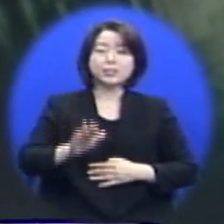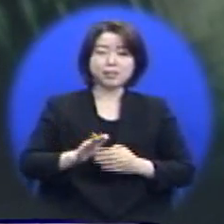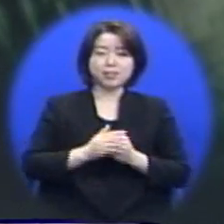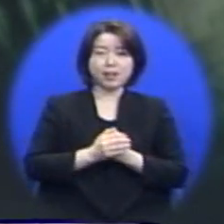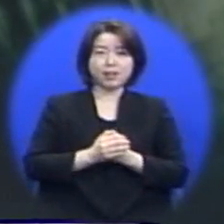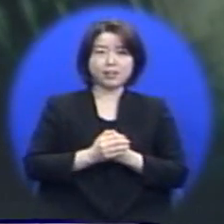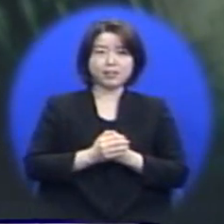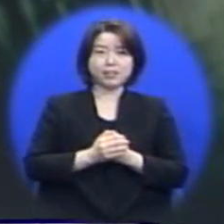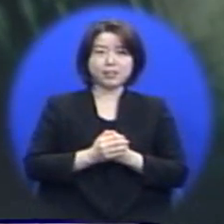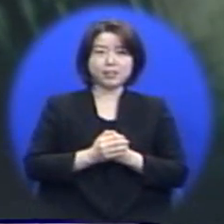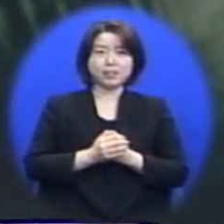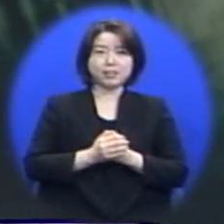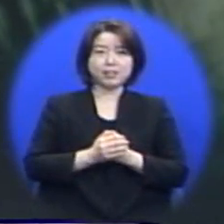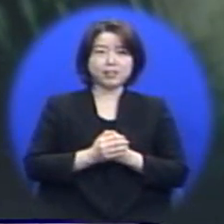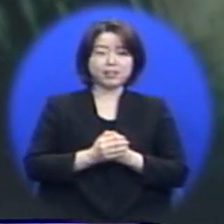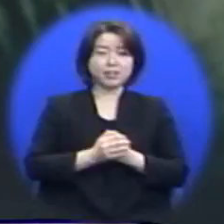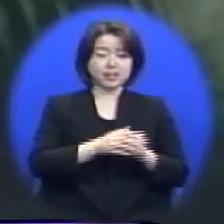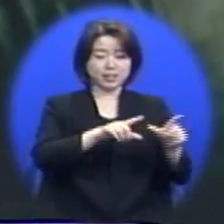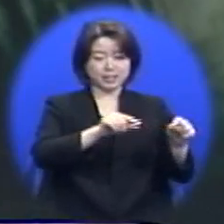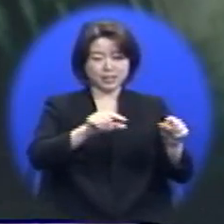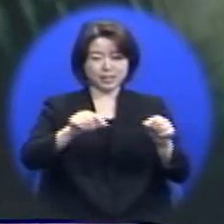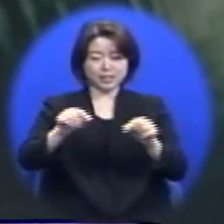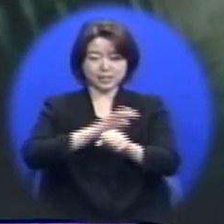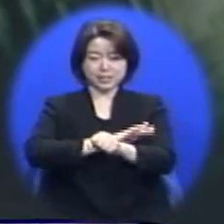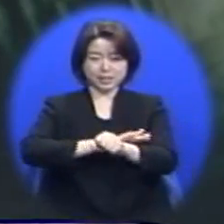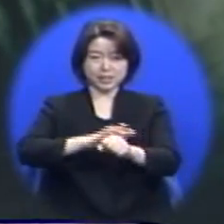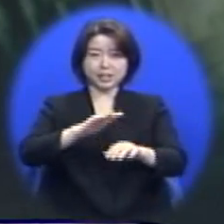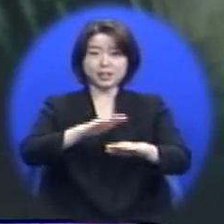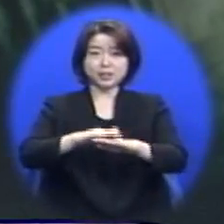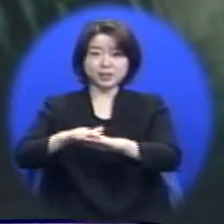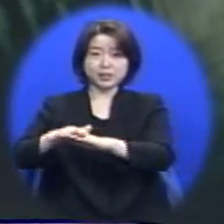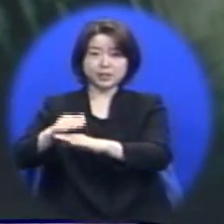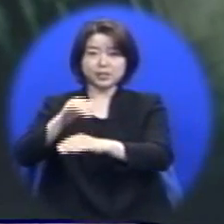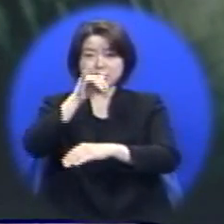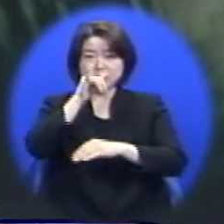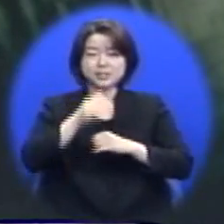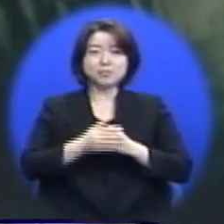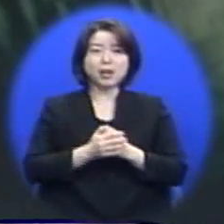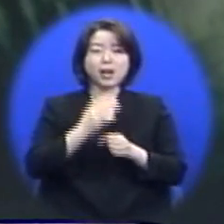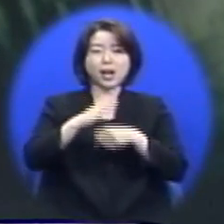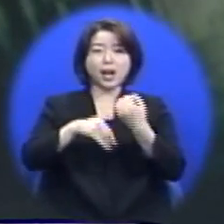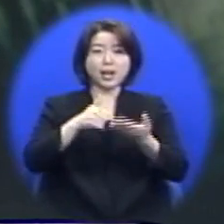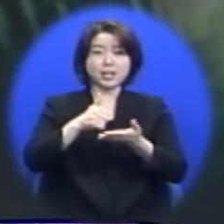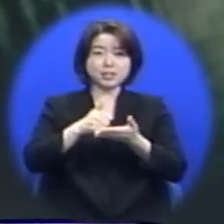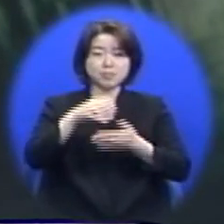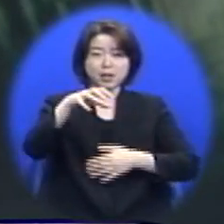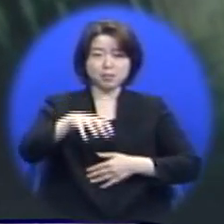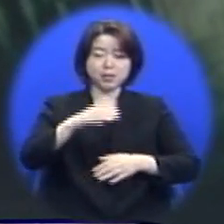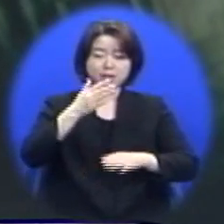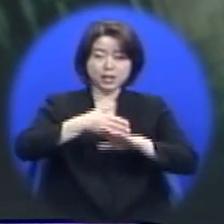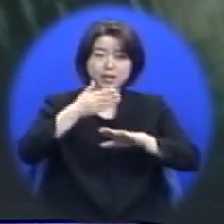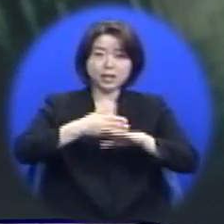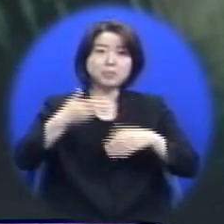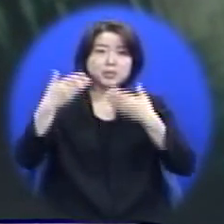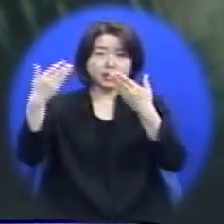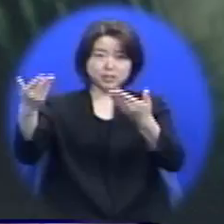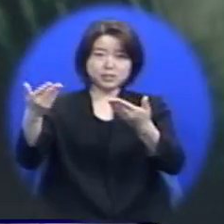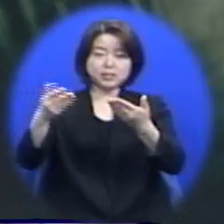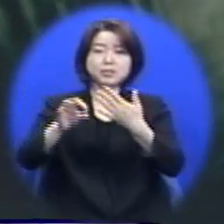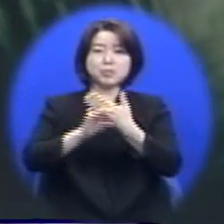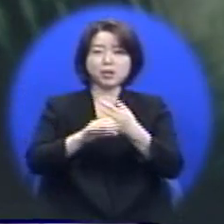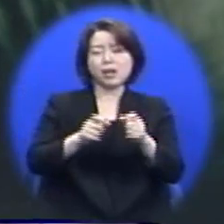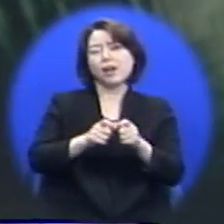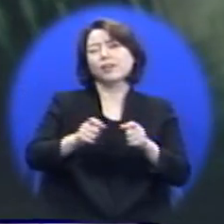여러분, 음식을 잘 차렸지만 하나님 앞에 감사드리면 길어질 수밖에